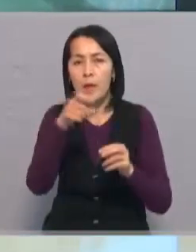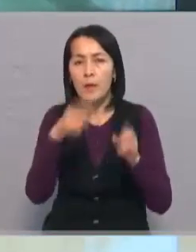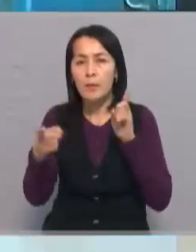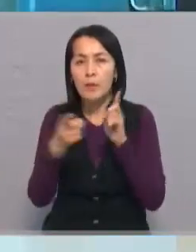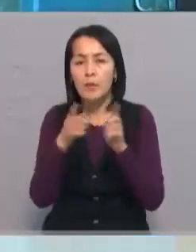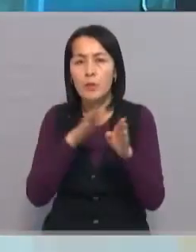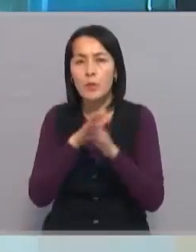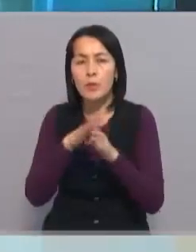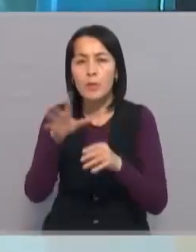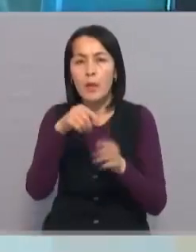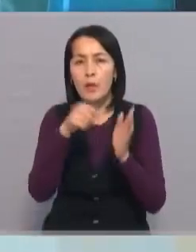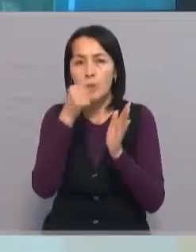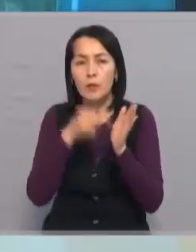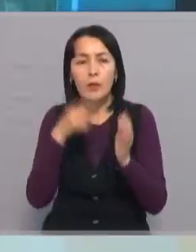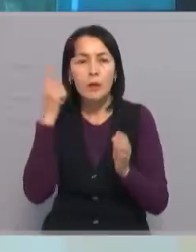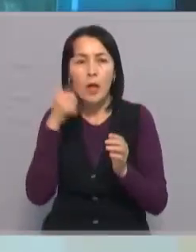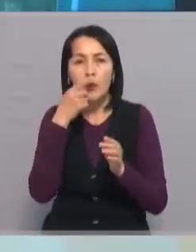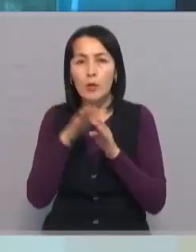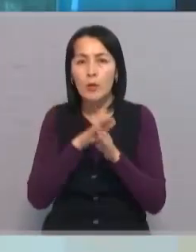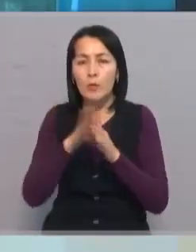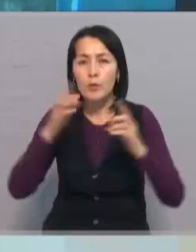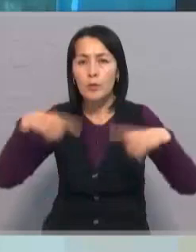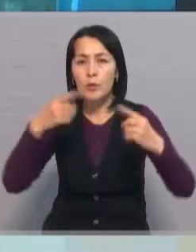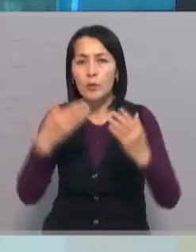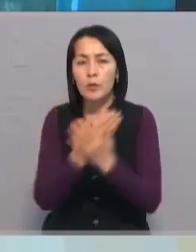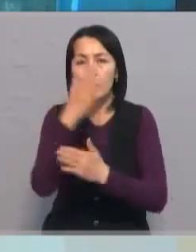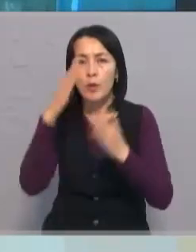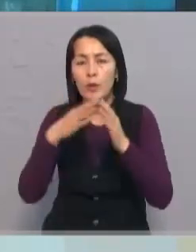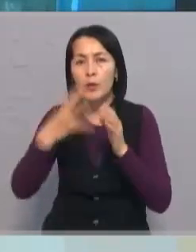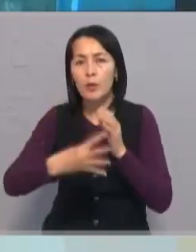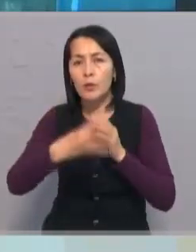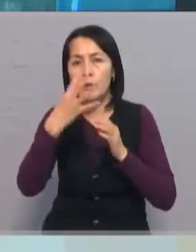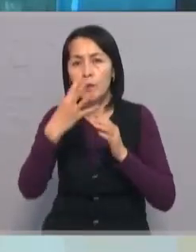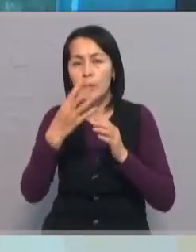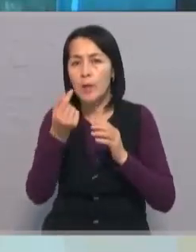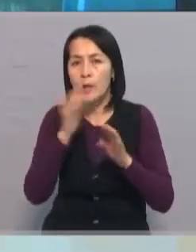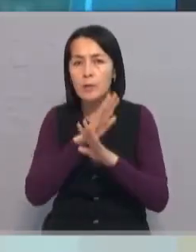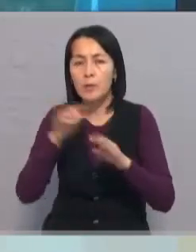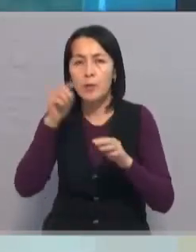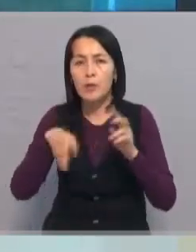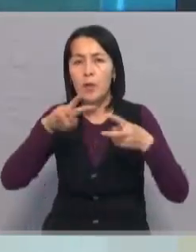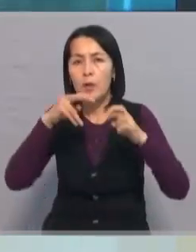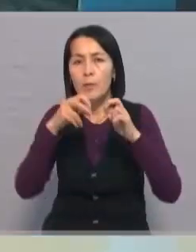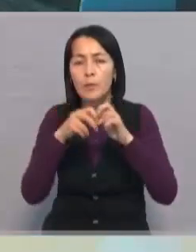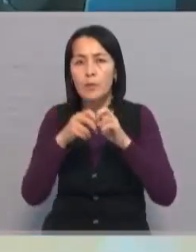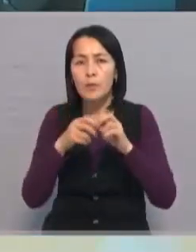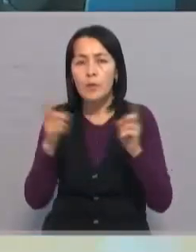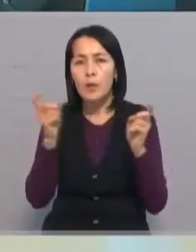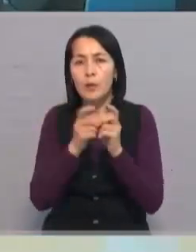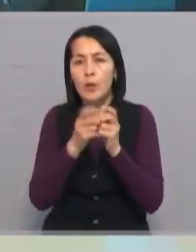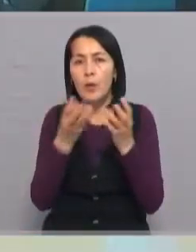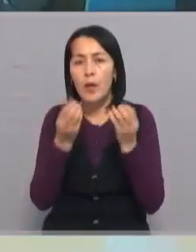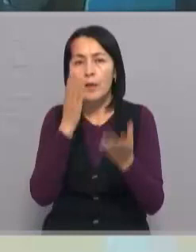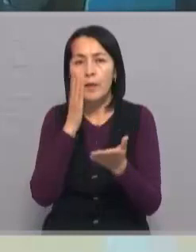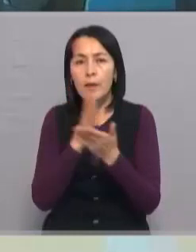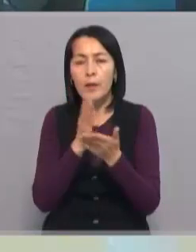кездесу өткізіп, базынасын тыңдады. Айтуларынша, тұрғызылатын жаңа үйлер 9 қабаттан кем болмайды. Осы мәселе төңірегінде дау әлі де